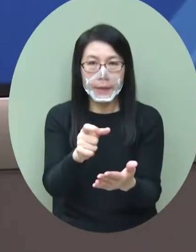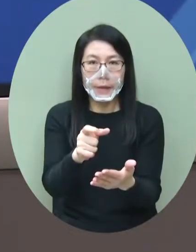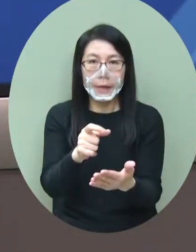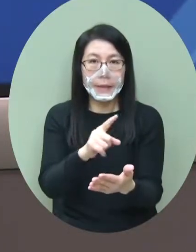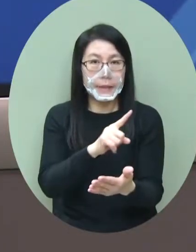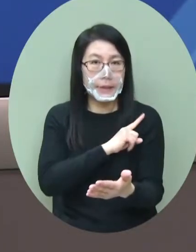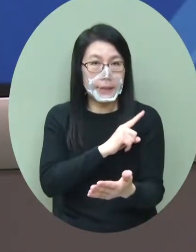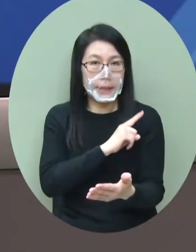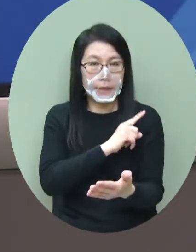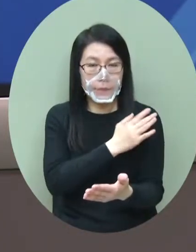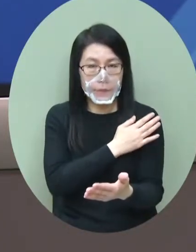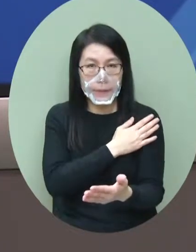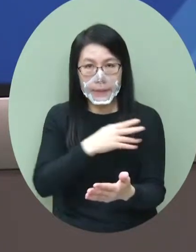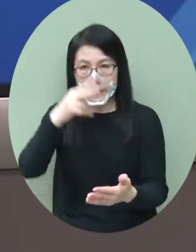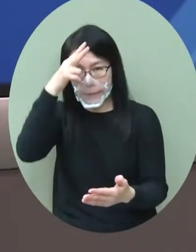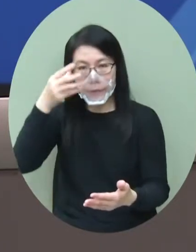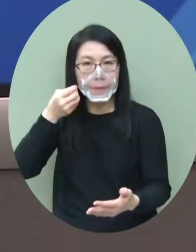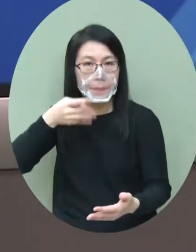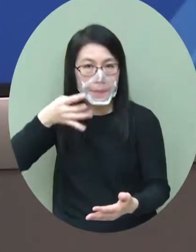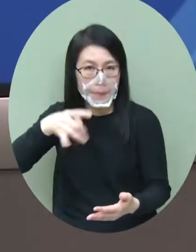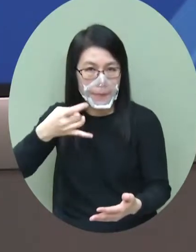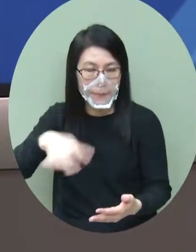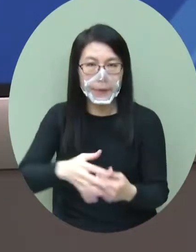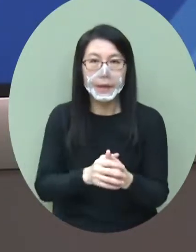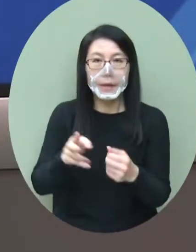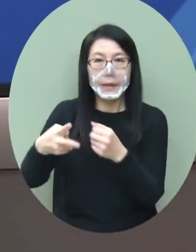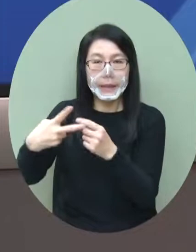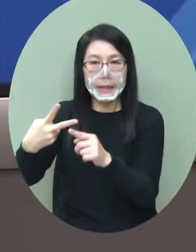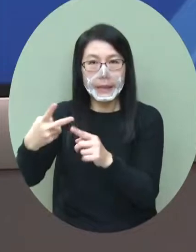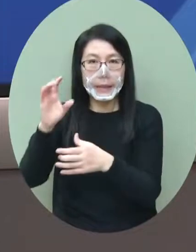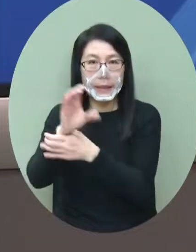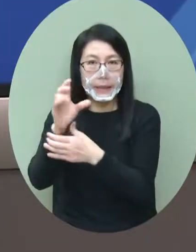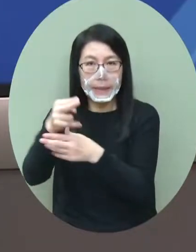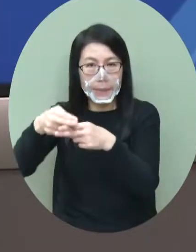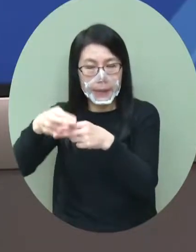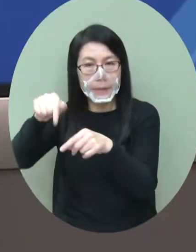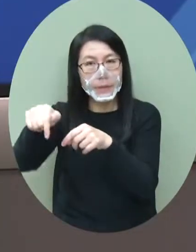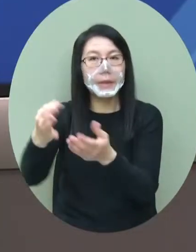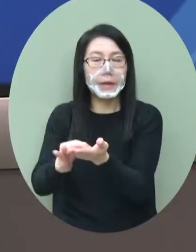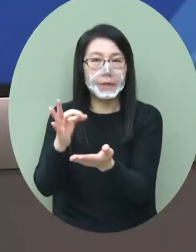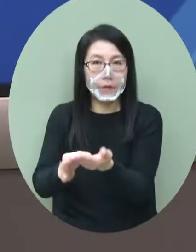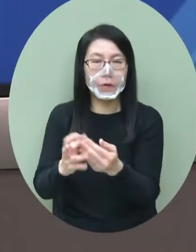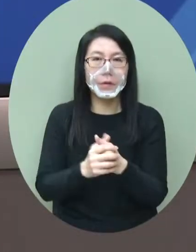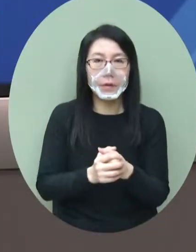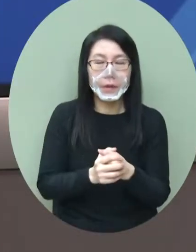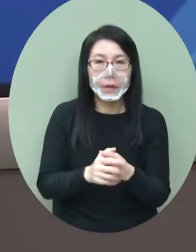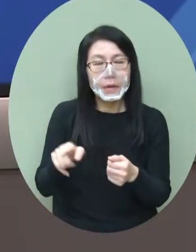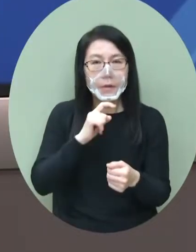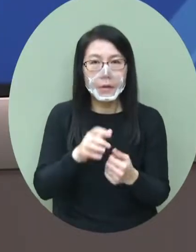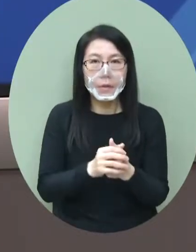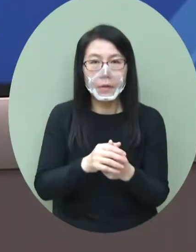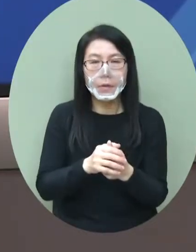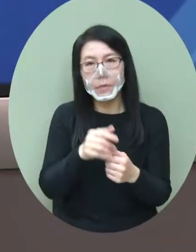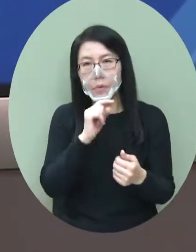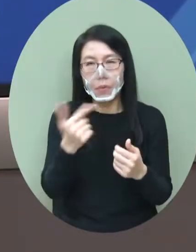金无偿使给我们使用， 让我们呢在香港岛还有新界呢有两个额外的有十几